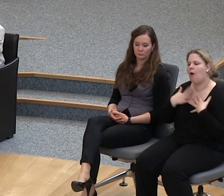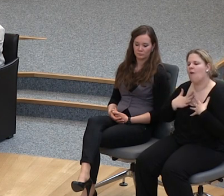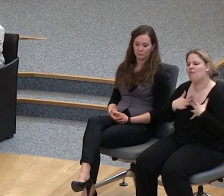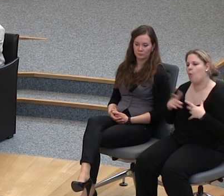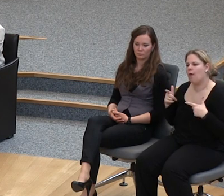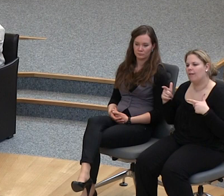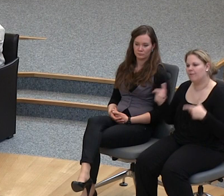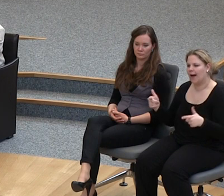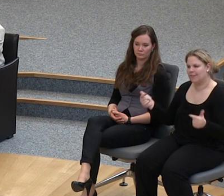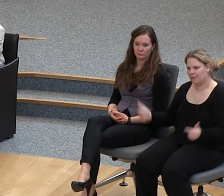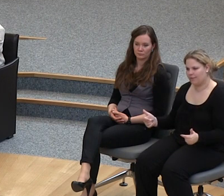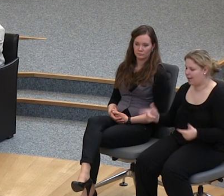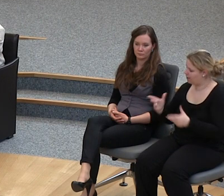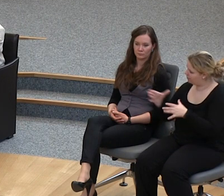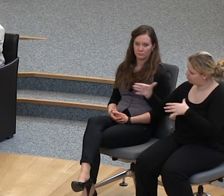geschaffen in Bremen, wo wir